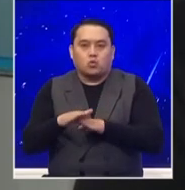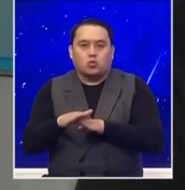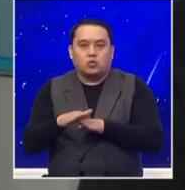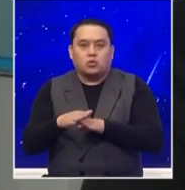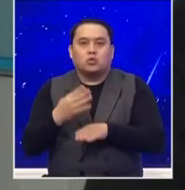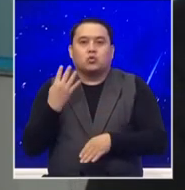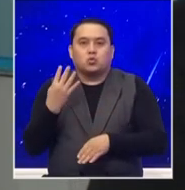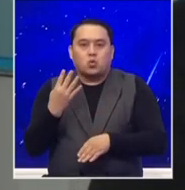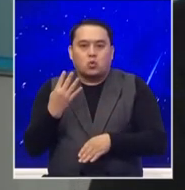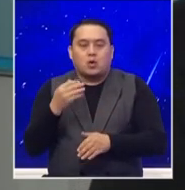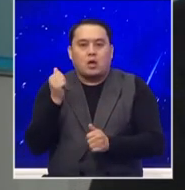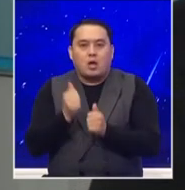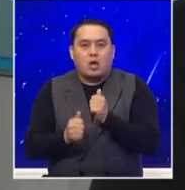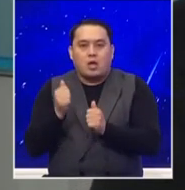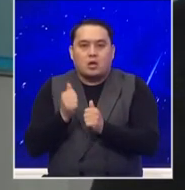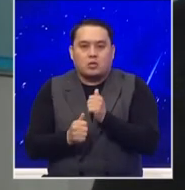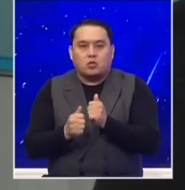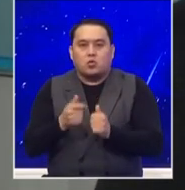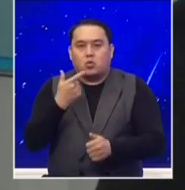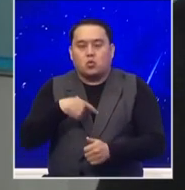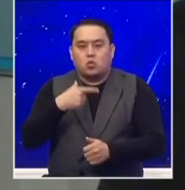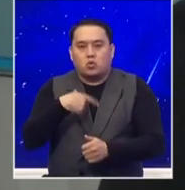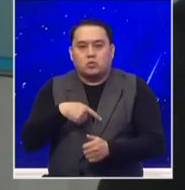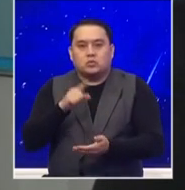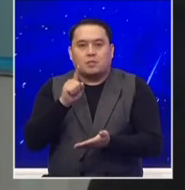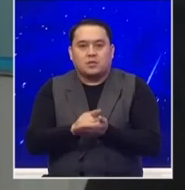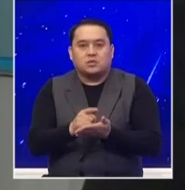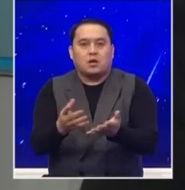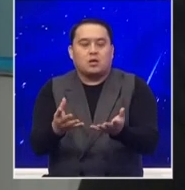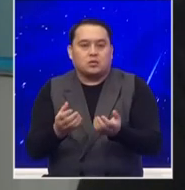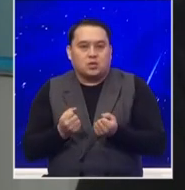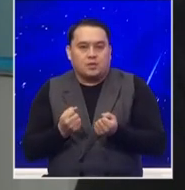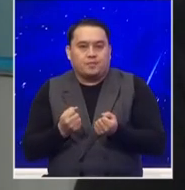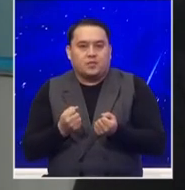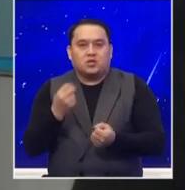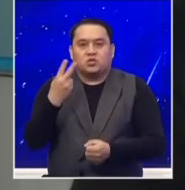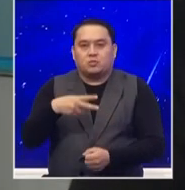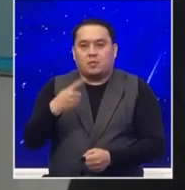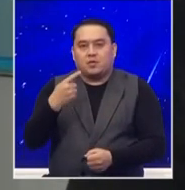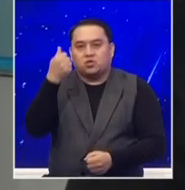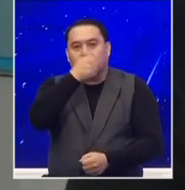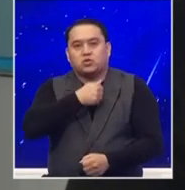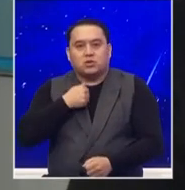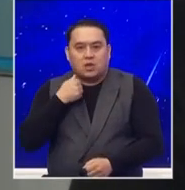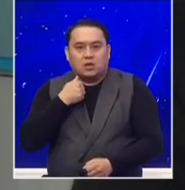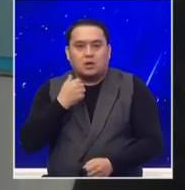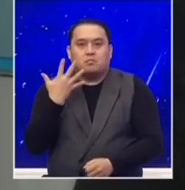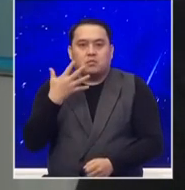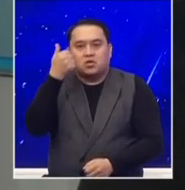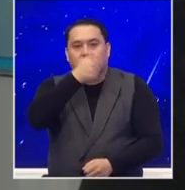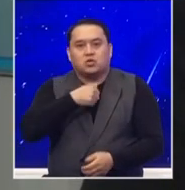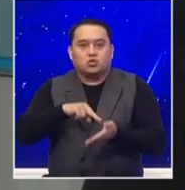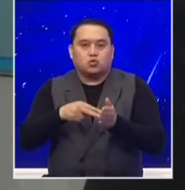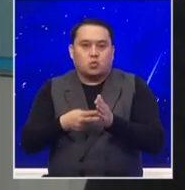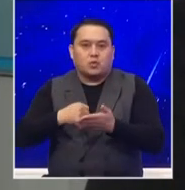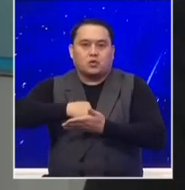4 фракция әрқайсы өзінің міндеттемесін алды. Сол 2021 жылдан бастап 5 жылдық